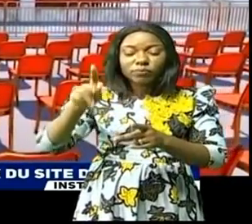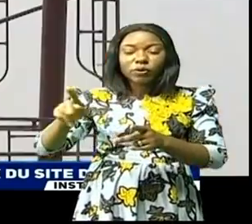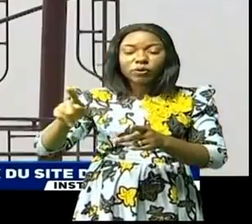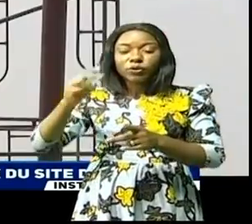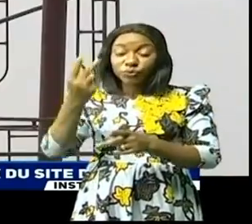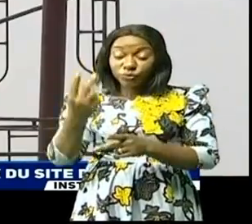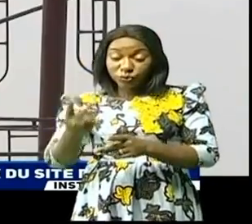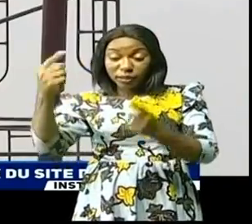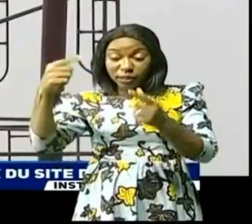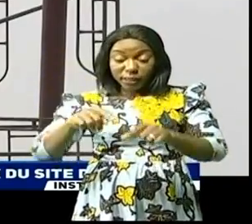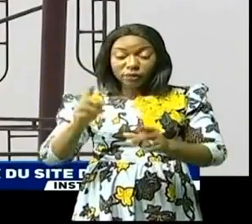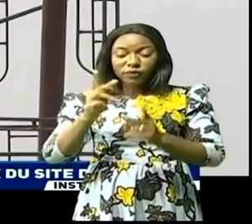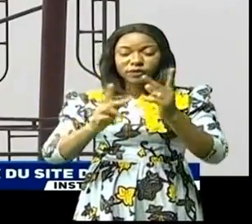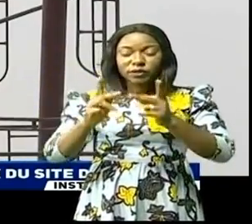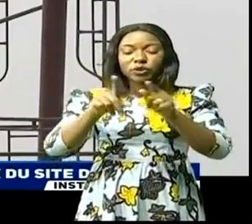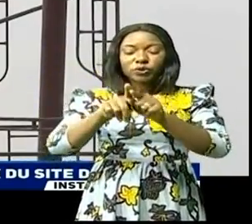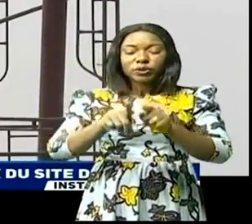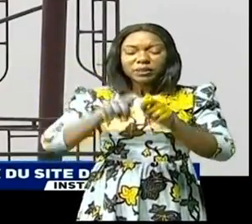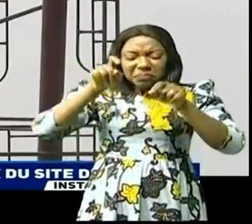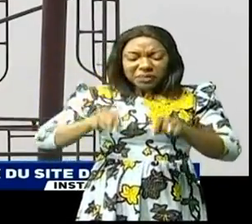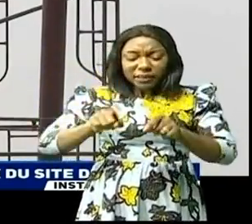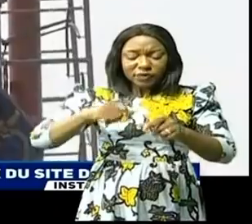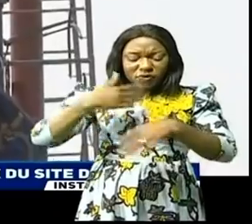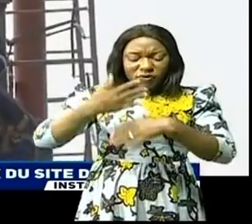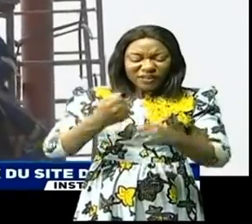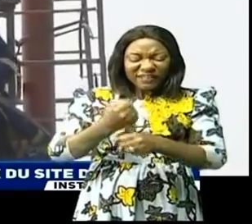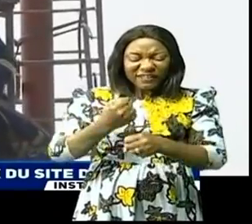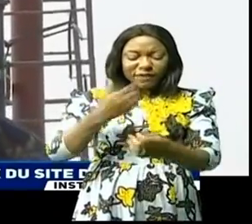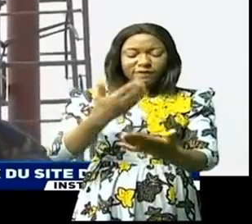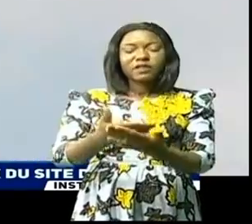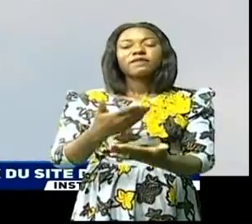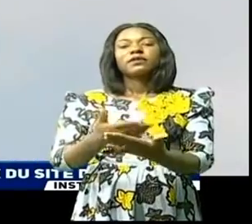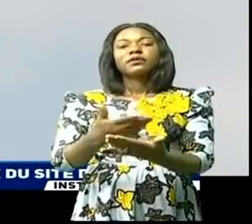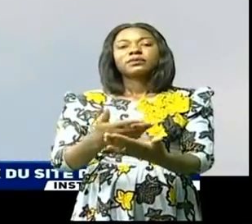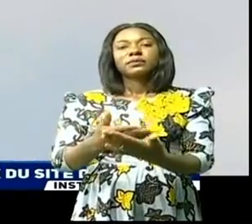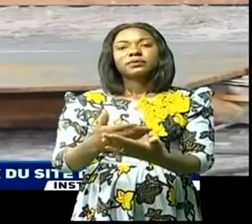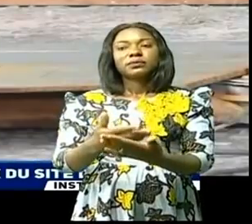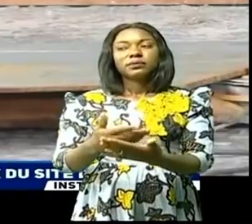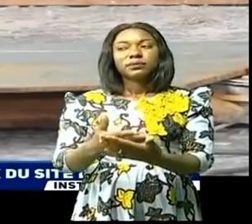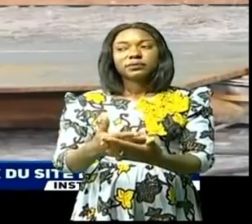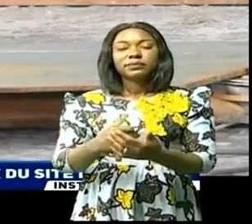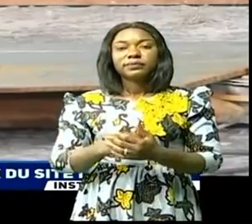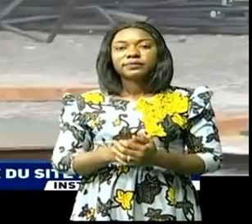Kassavubu. Pour l'heure, il faut accélérer la machine.